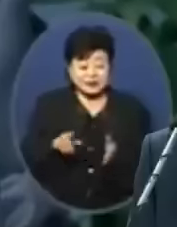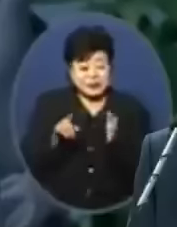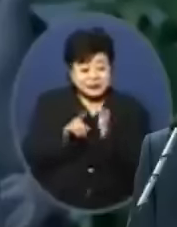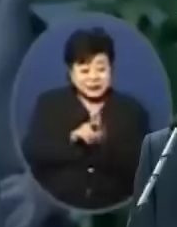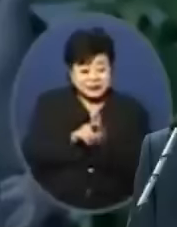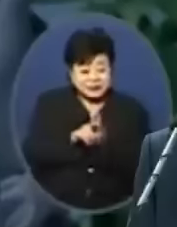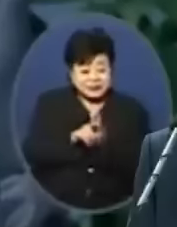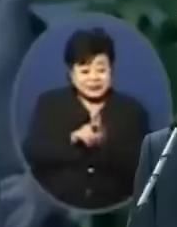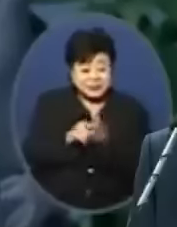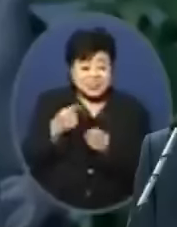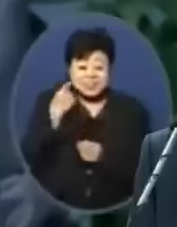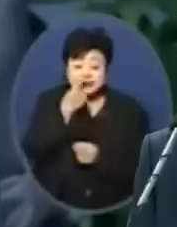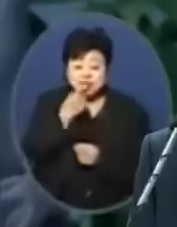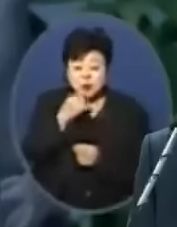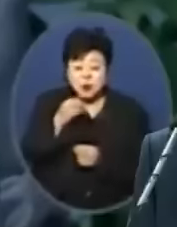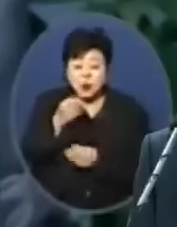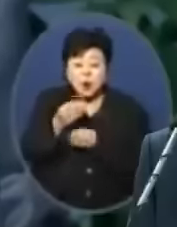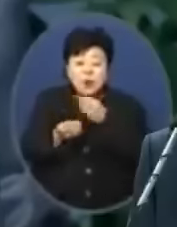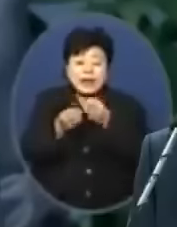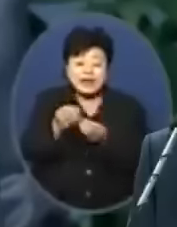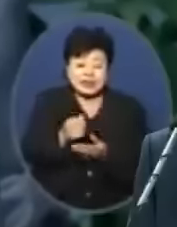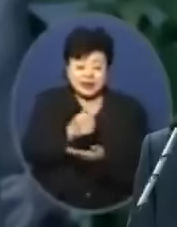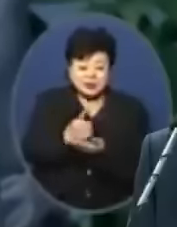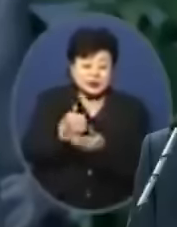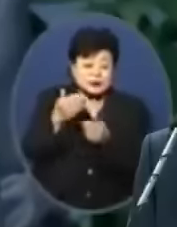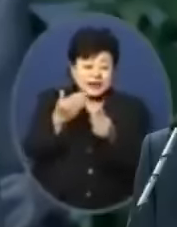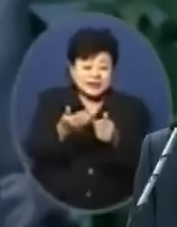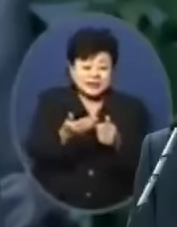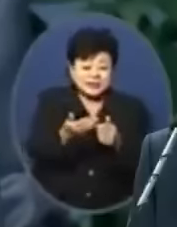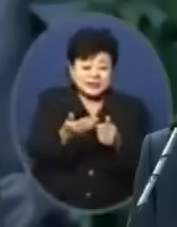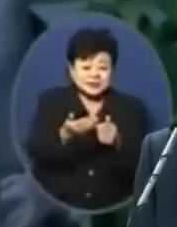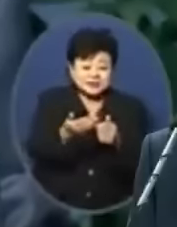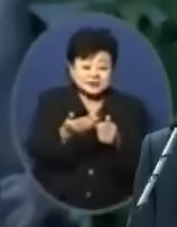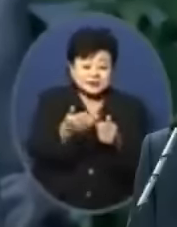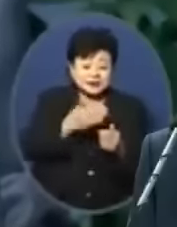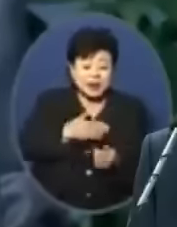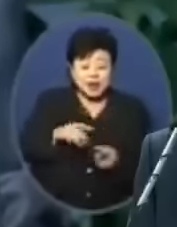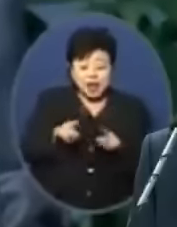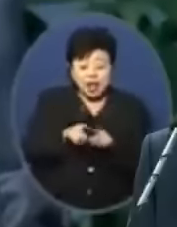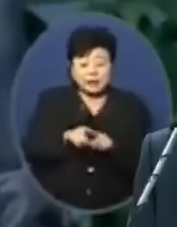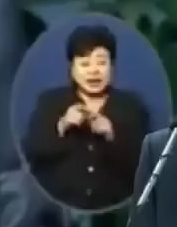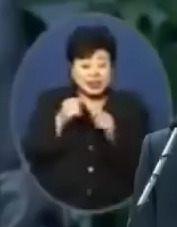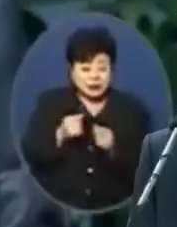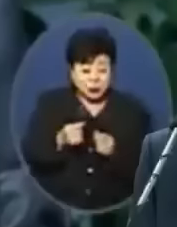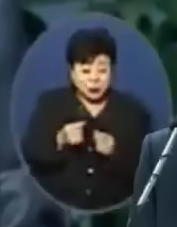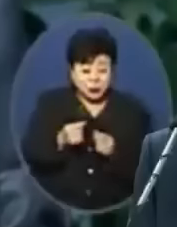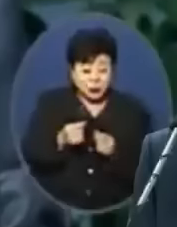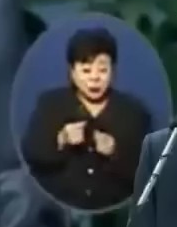믿음을 입술로 고백하는 것입니다. 주님께서 나와 같이 계심으로